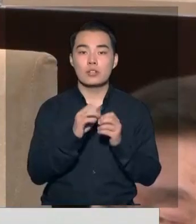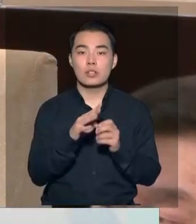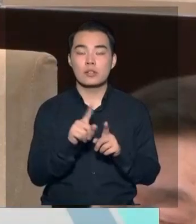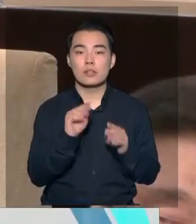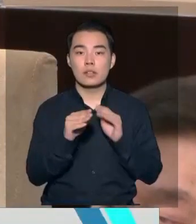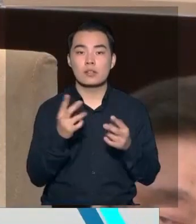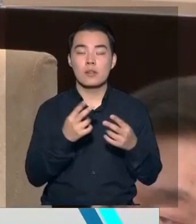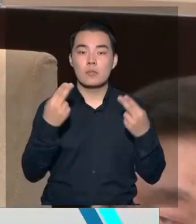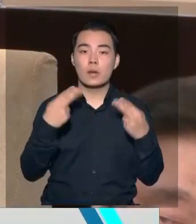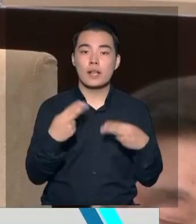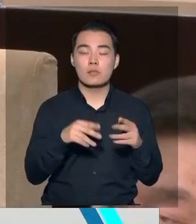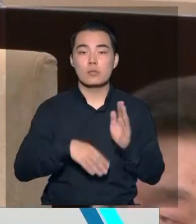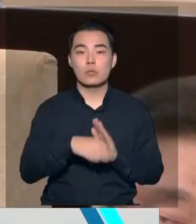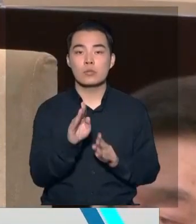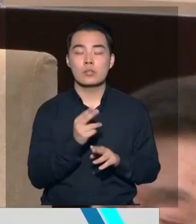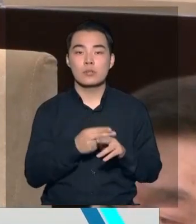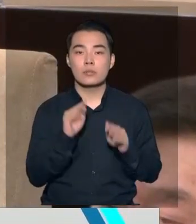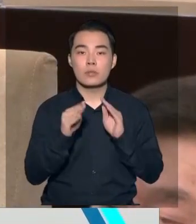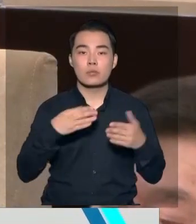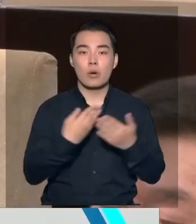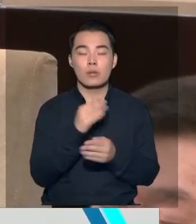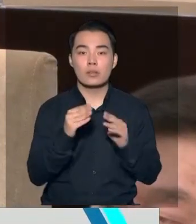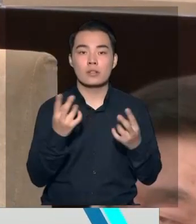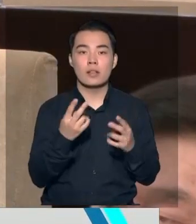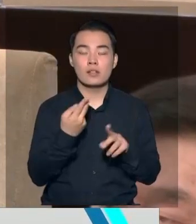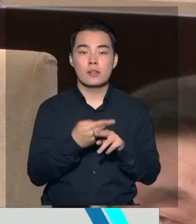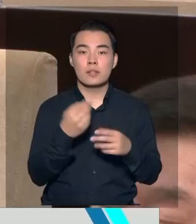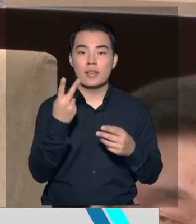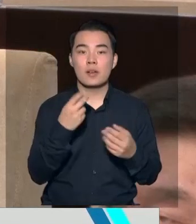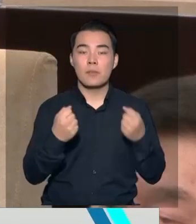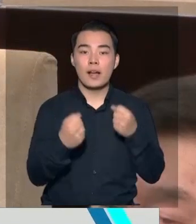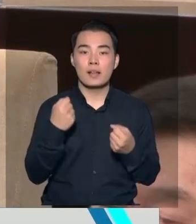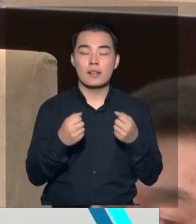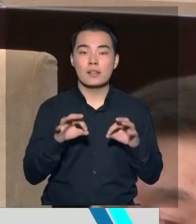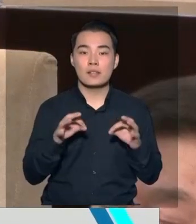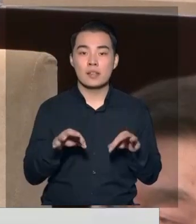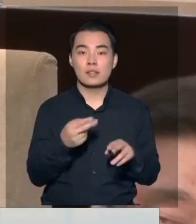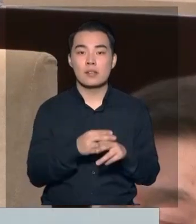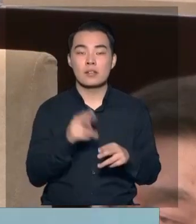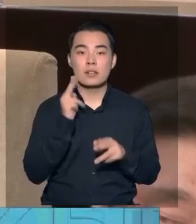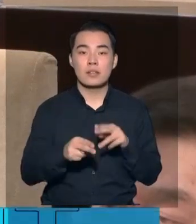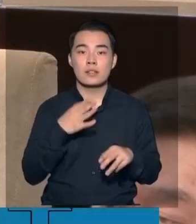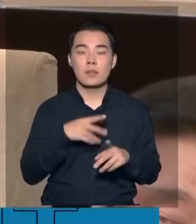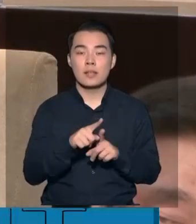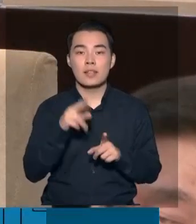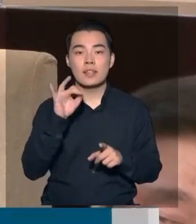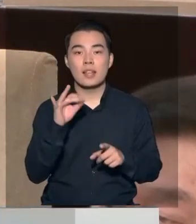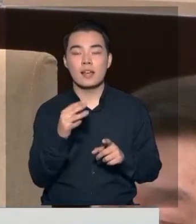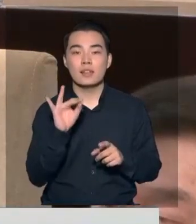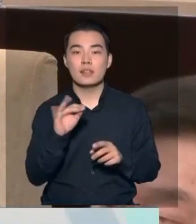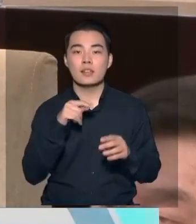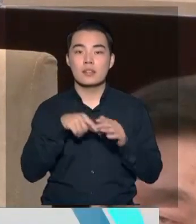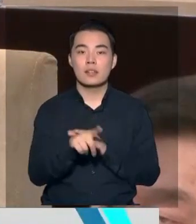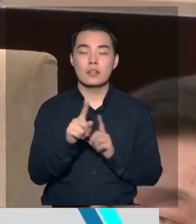ретте 14 өткізу пункті жаңғыртылуға тиіс болды. Оның ішінде 2 автомобиль өткізу пункті бойынша жұмыс аяқталмады. Бұл Қытай Халық Республикасы мен